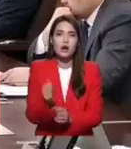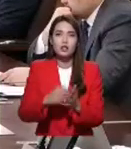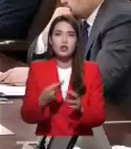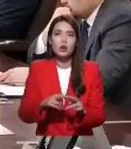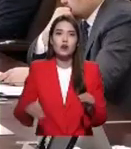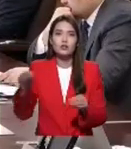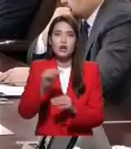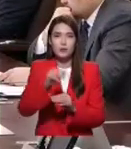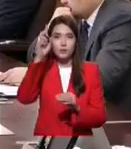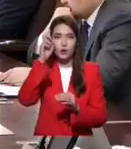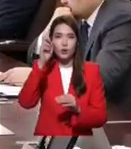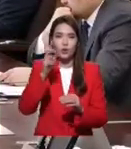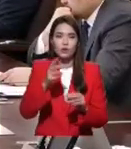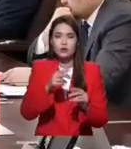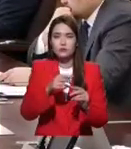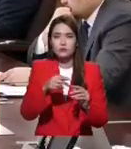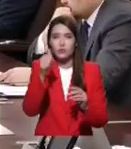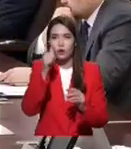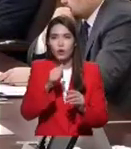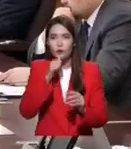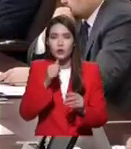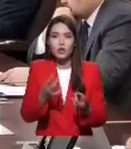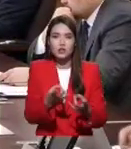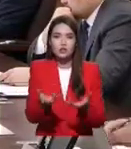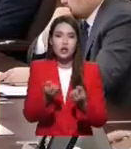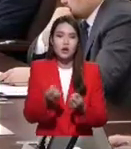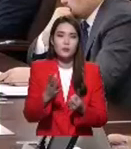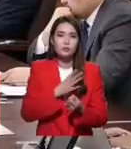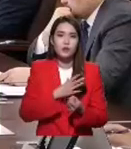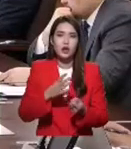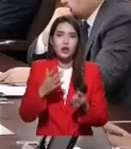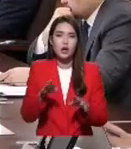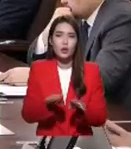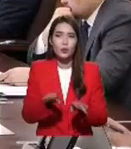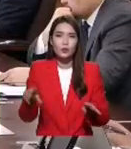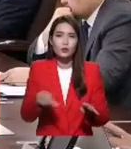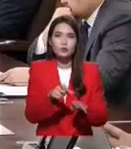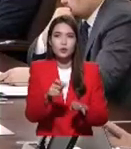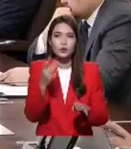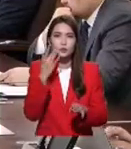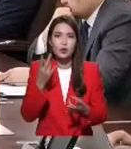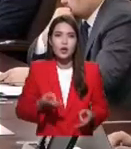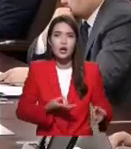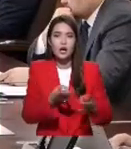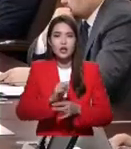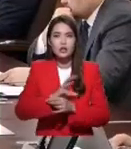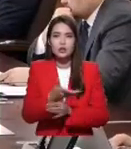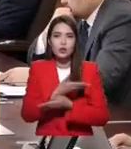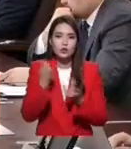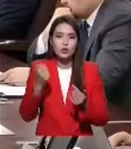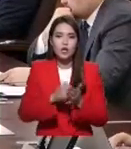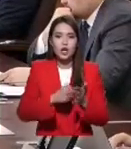біз ұлттық стандартты баяғыда қабылдап қойдық. Онда жол бойындағы сервис объектілері мен көрсетілетін